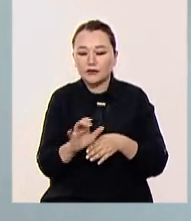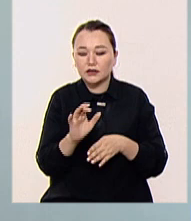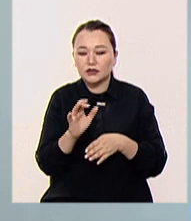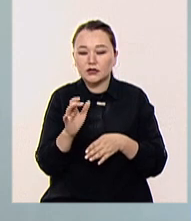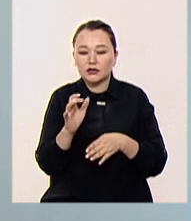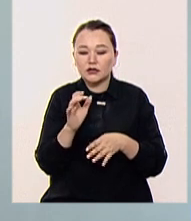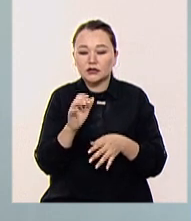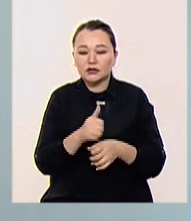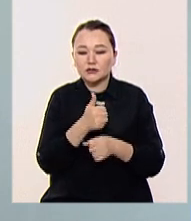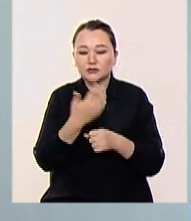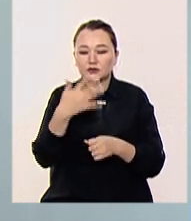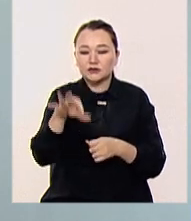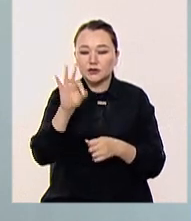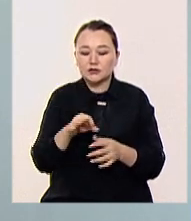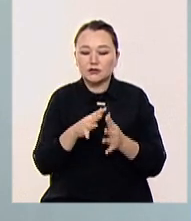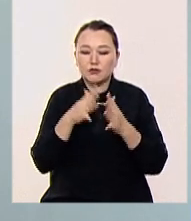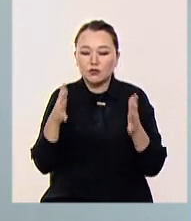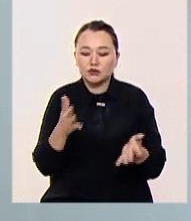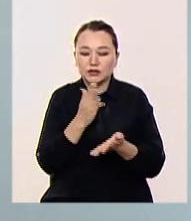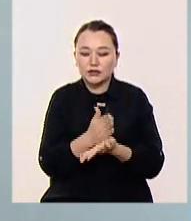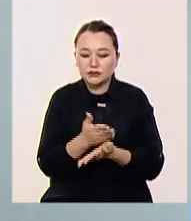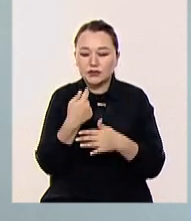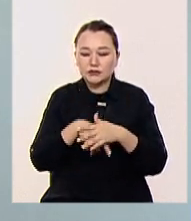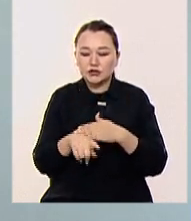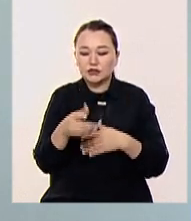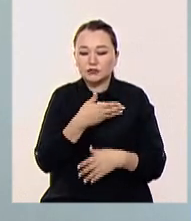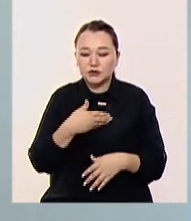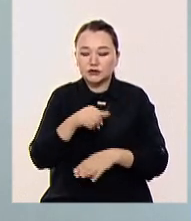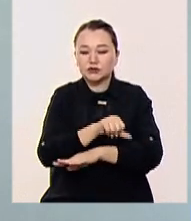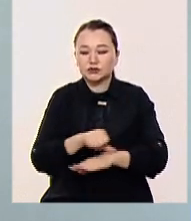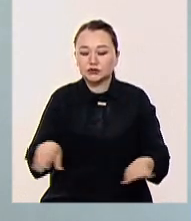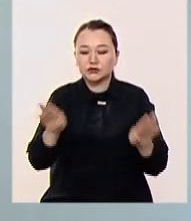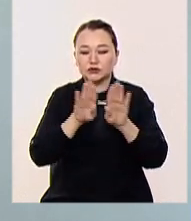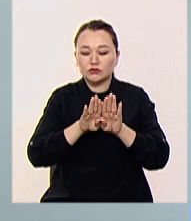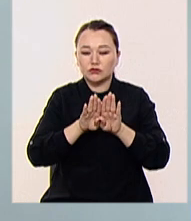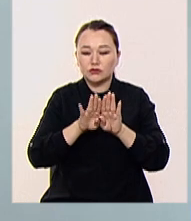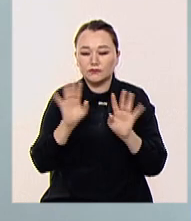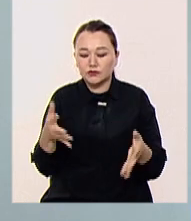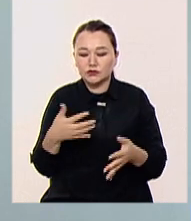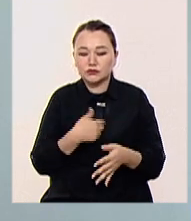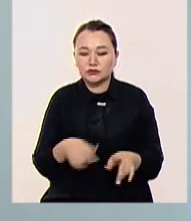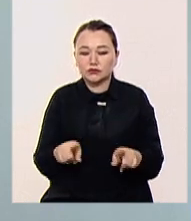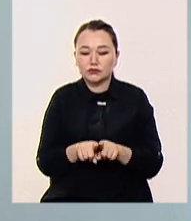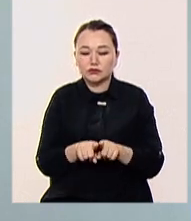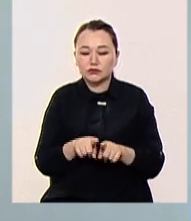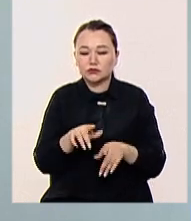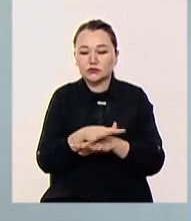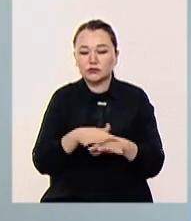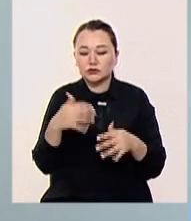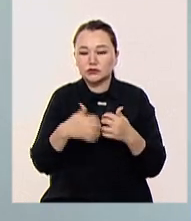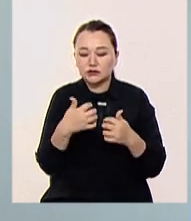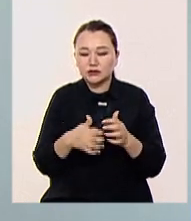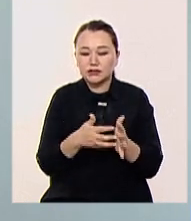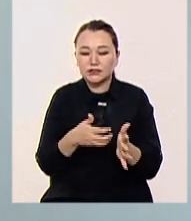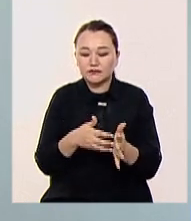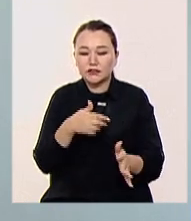тауарлардың үлесі 50%-ден асып кетіп отыр. Яғни біз егерде шекара жабылған жағдайда біз осындай бір халықтың арасында